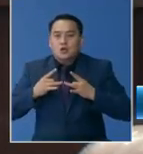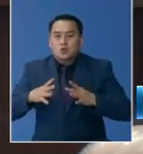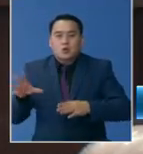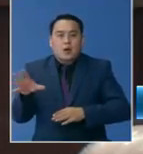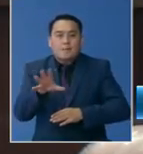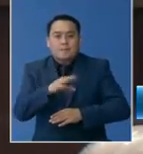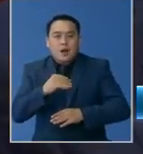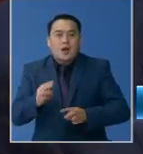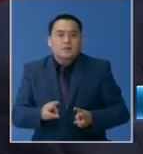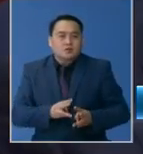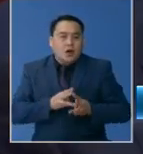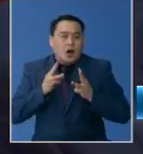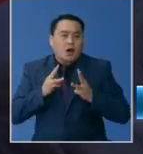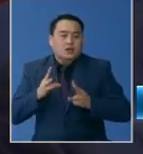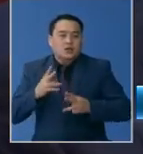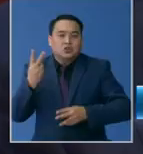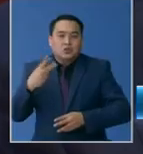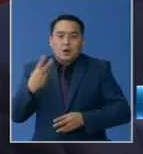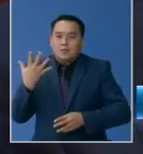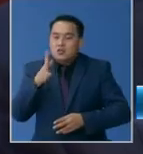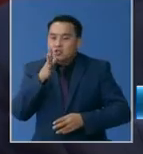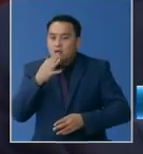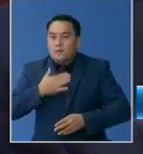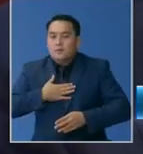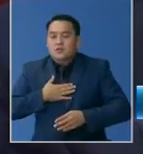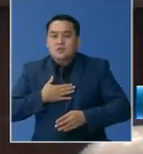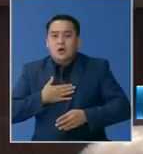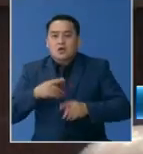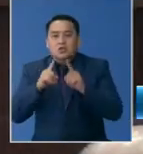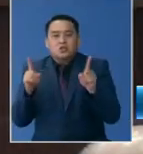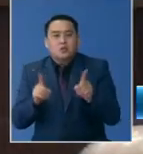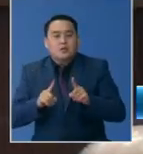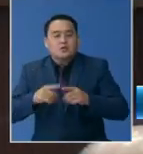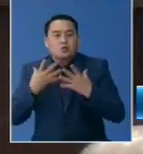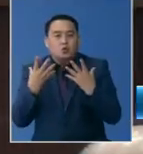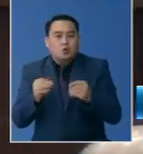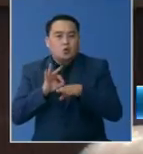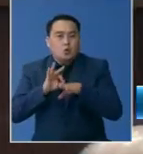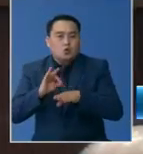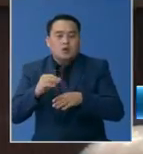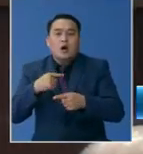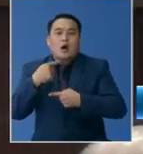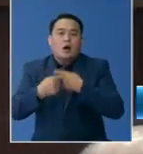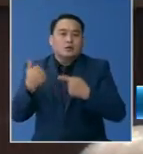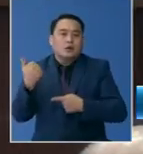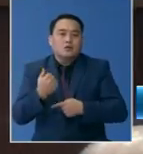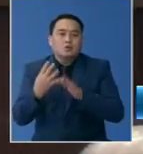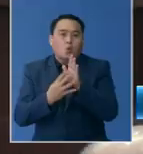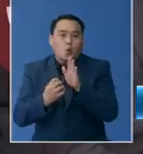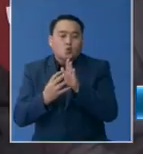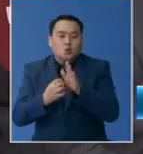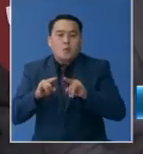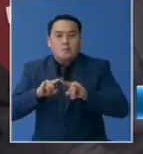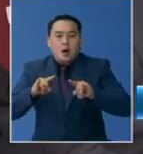баршамызды қанаттандыра түсті. 25 жылдық қаурай, біз 25 жылдызды күн өткізбекпіз. Алдағы аптада 900 орындық балабақша